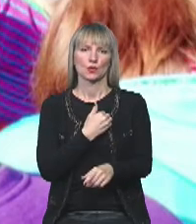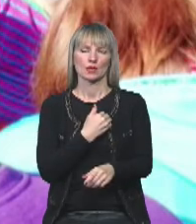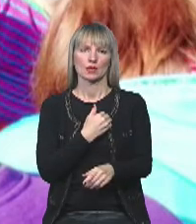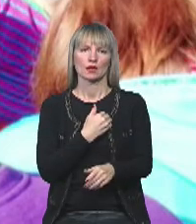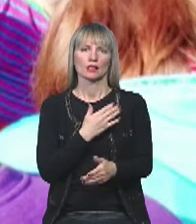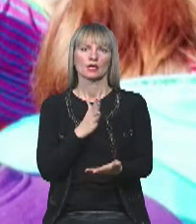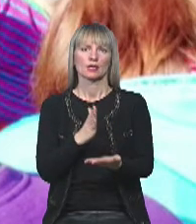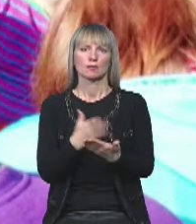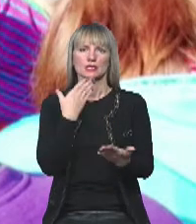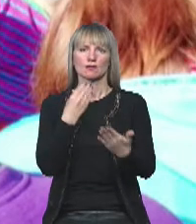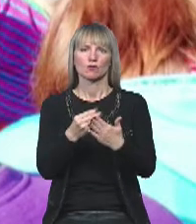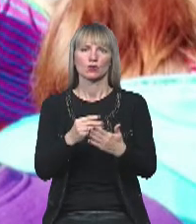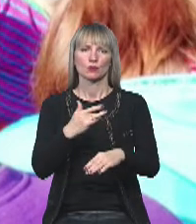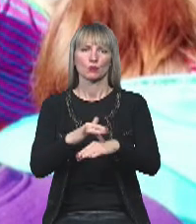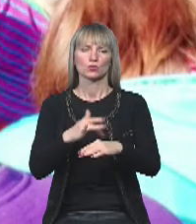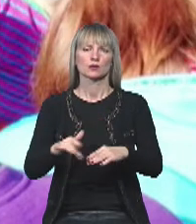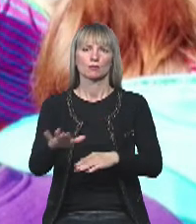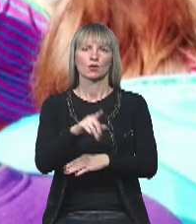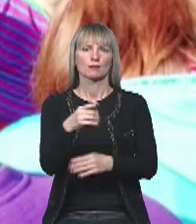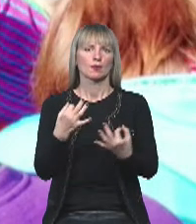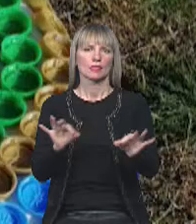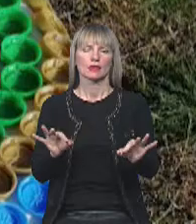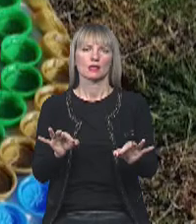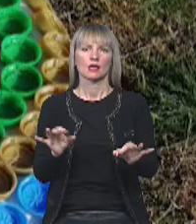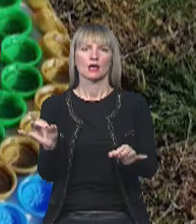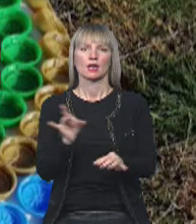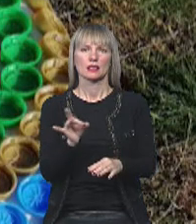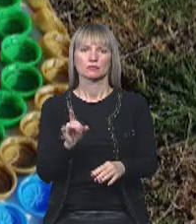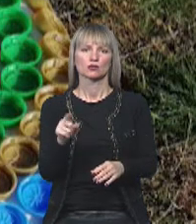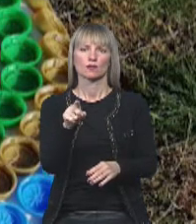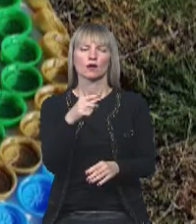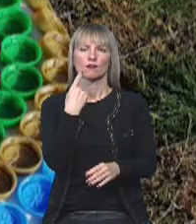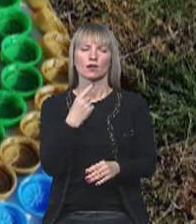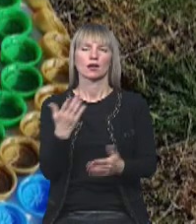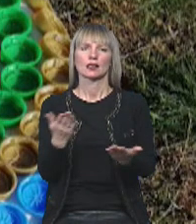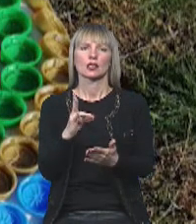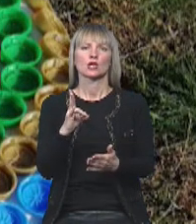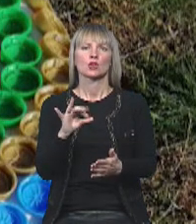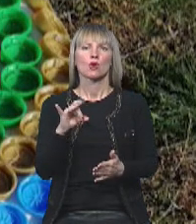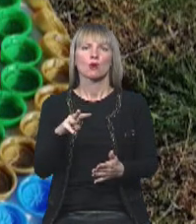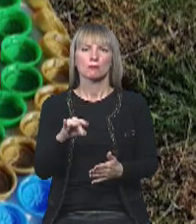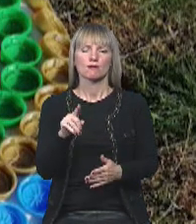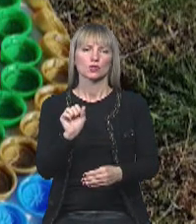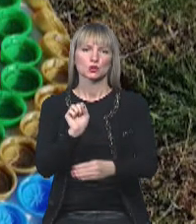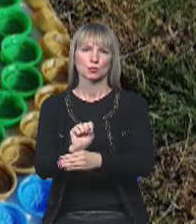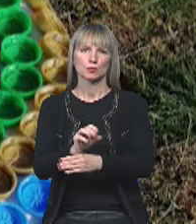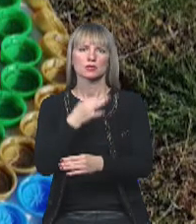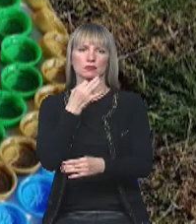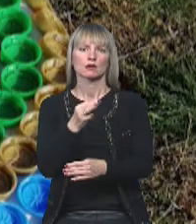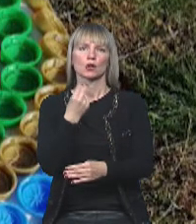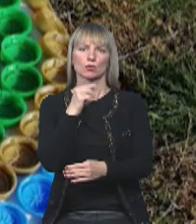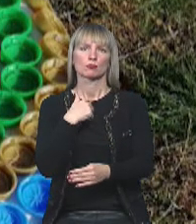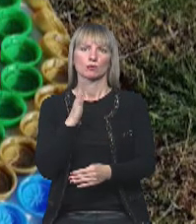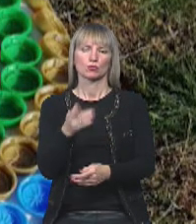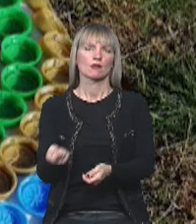розмістити своє сміттєзвалище, але їм не дозволили там параметри оці, що ви казали, стандарти та далі. Угу. Тобто вони зупинилися і сказали, що краще